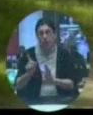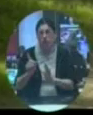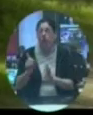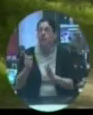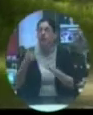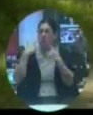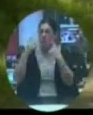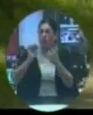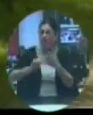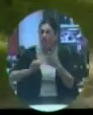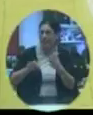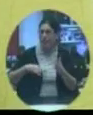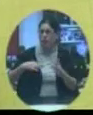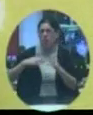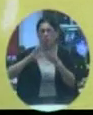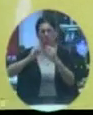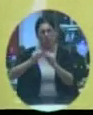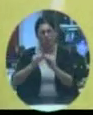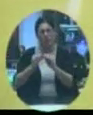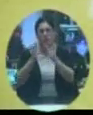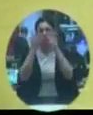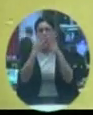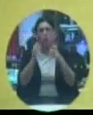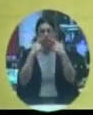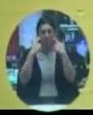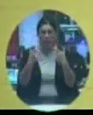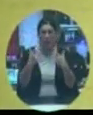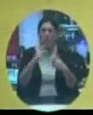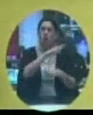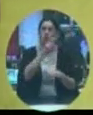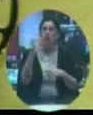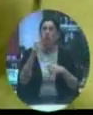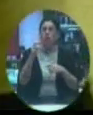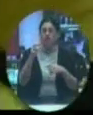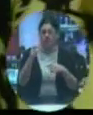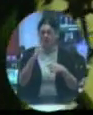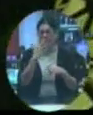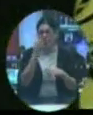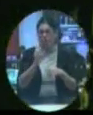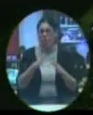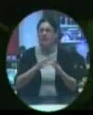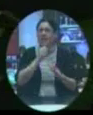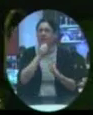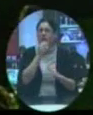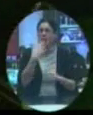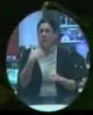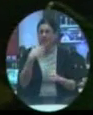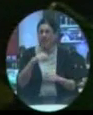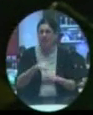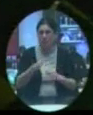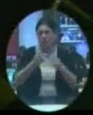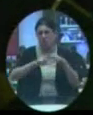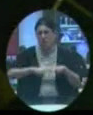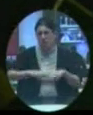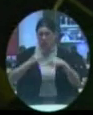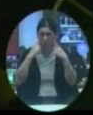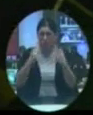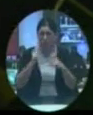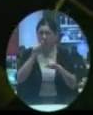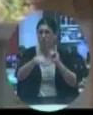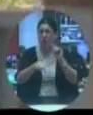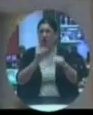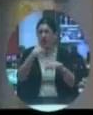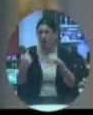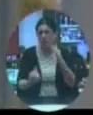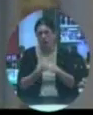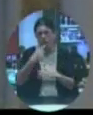הבריאות מצומצם. כ-80 פקחים על כ-350 בתי אבות בישראל, מה שמותיר לפקחים אפשרות להגיע לכל היותר פעם